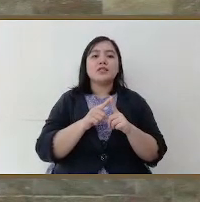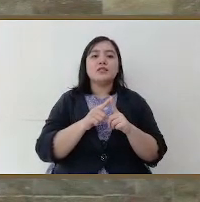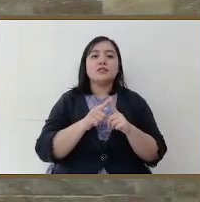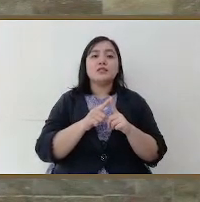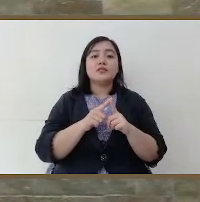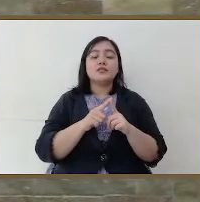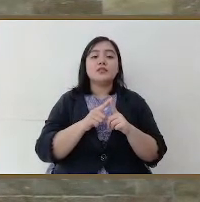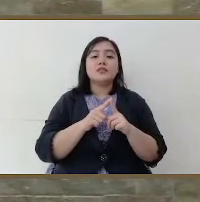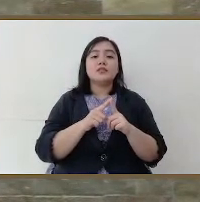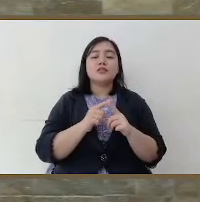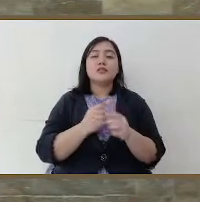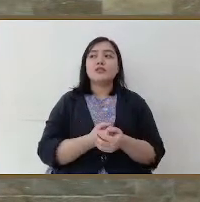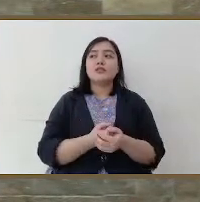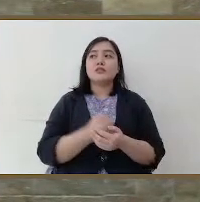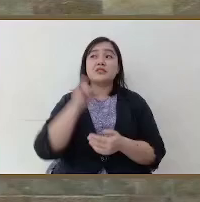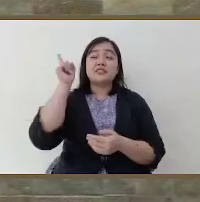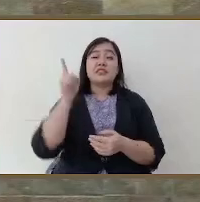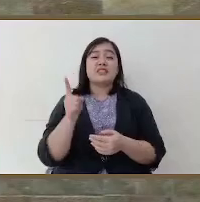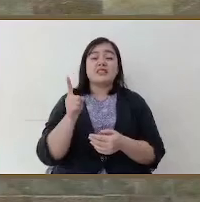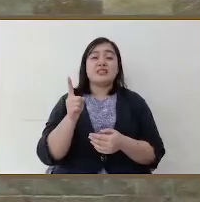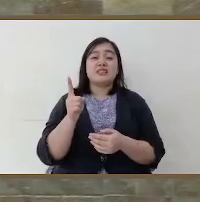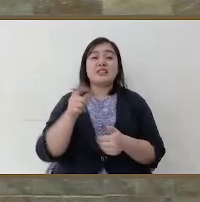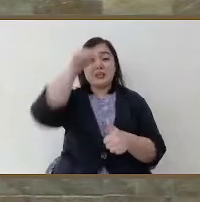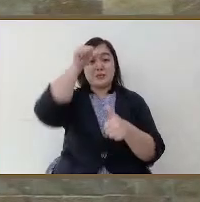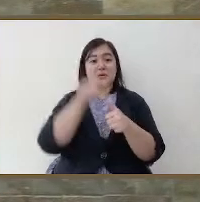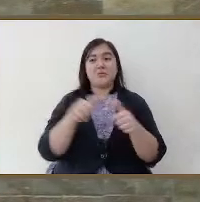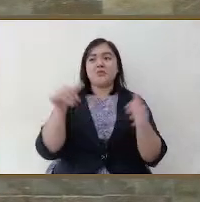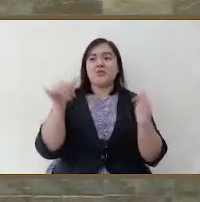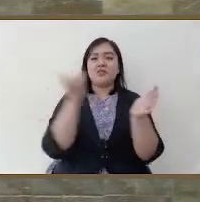tayo, minsan, oh, kumusta misis mo? Ha? Meron ba ako?